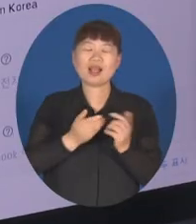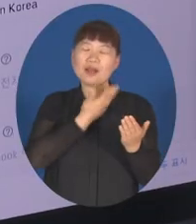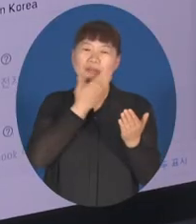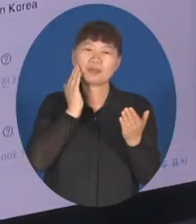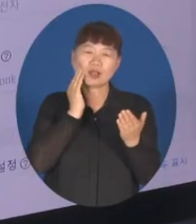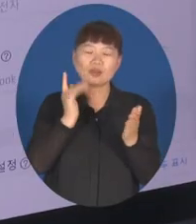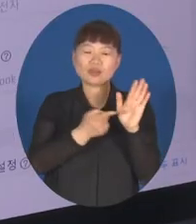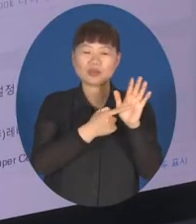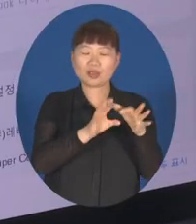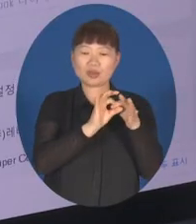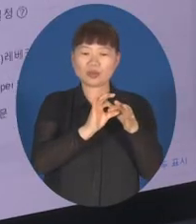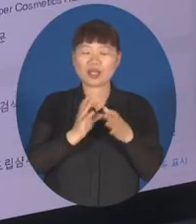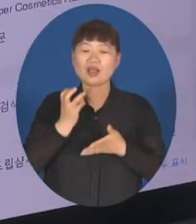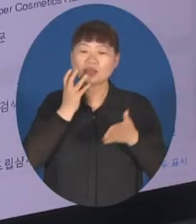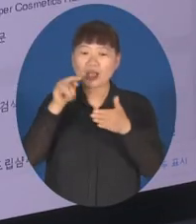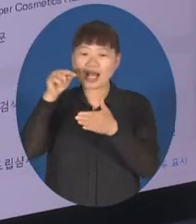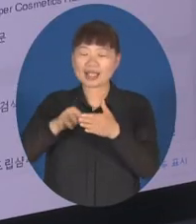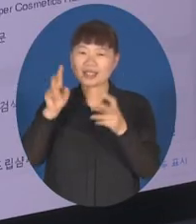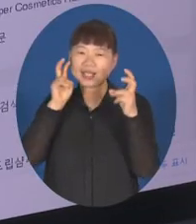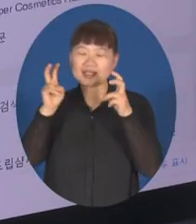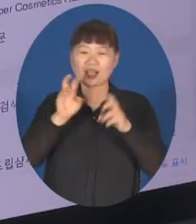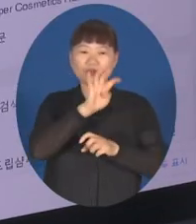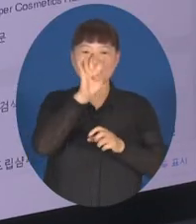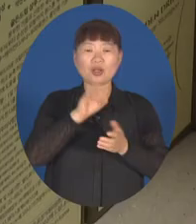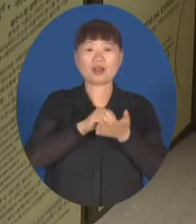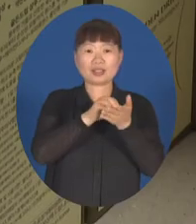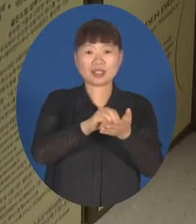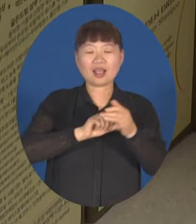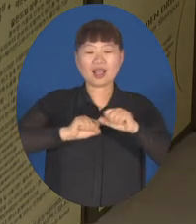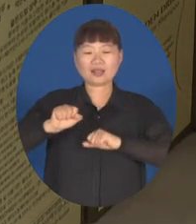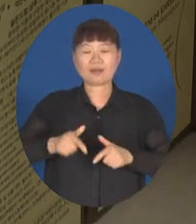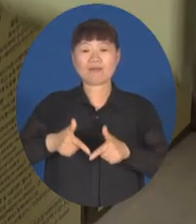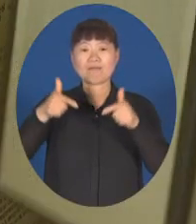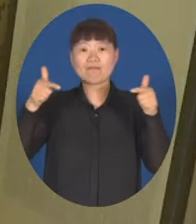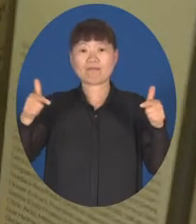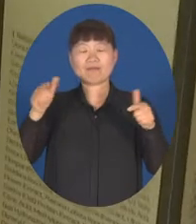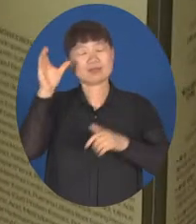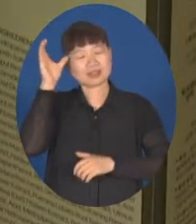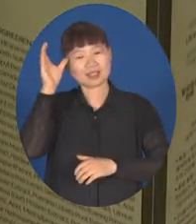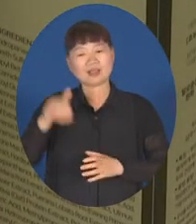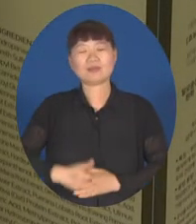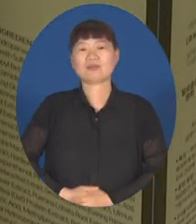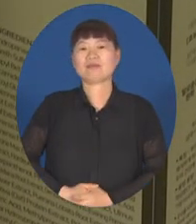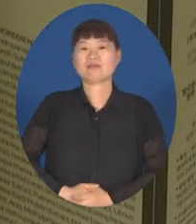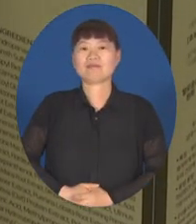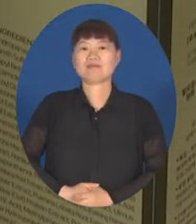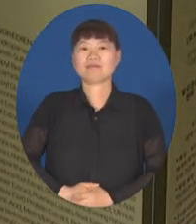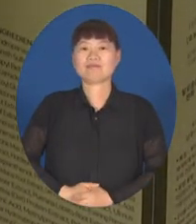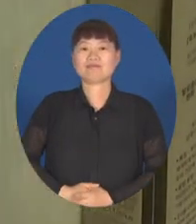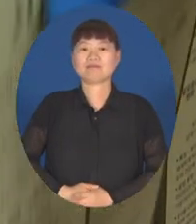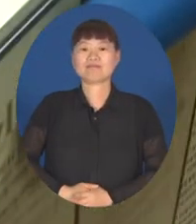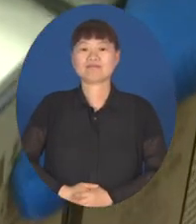기업들의 유럽 시장 진출이 활발해질 것으로 기대됩니다. 경기 CCTV 최창순입니다.